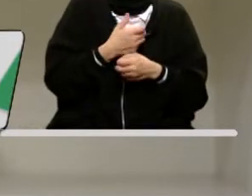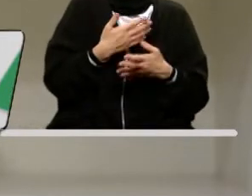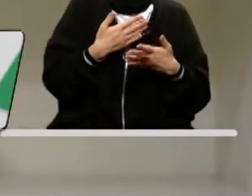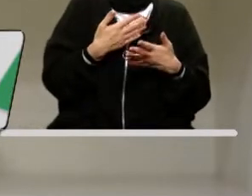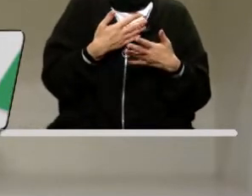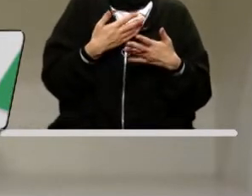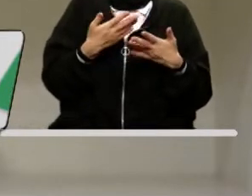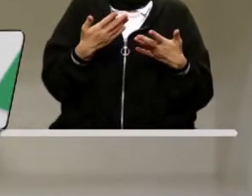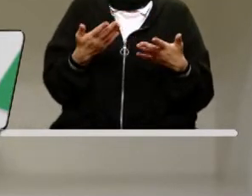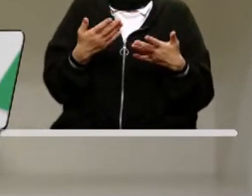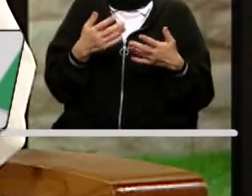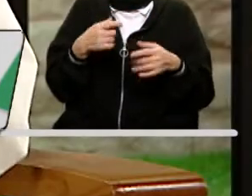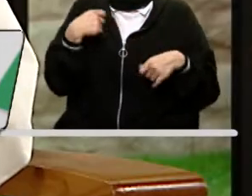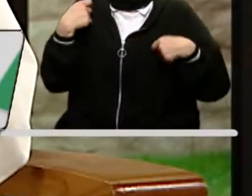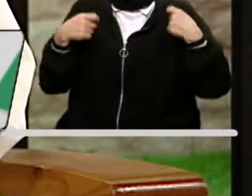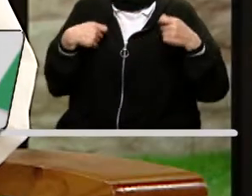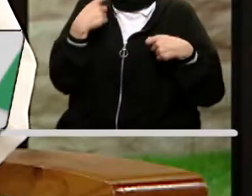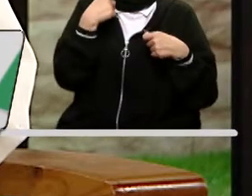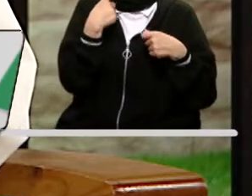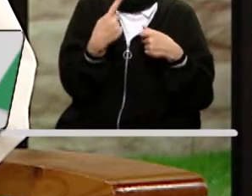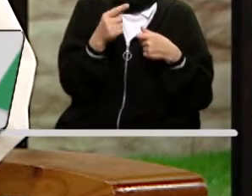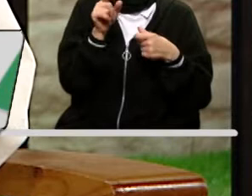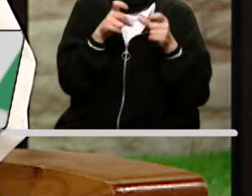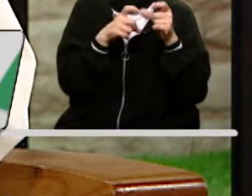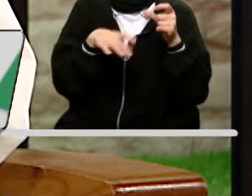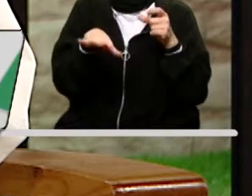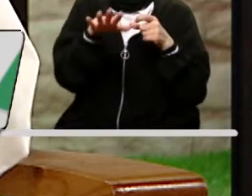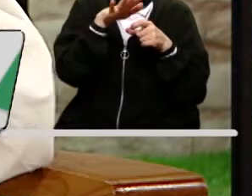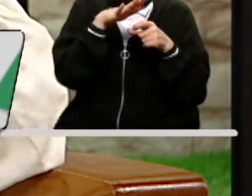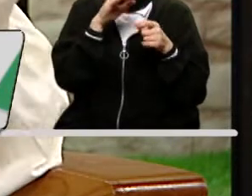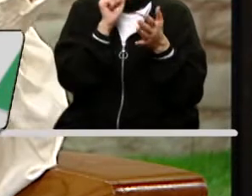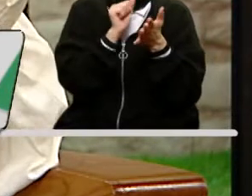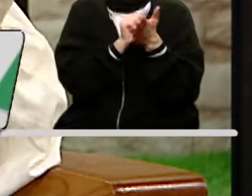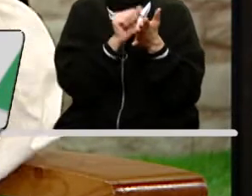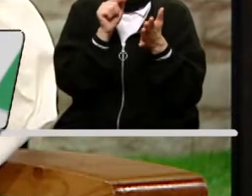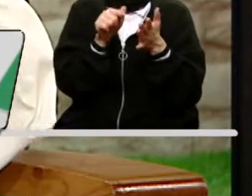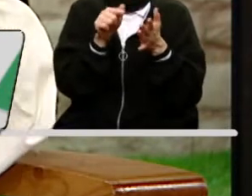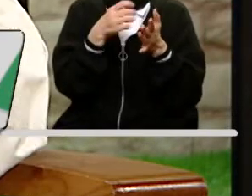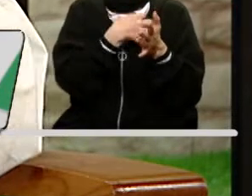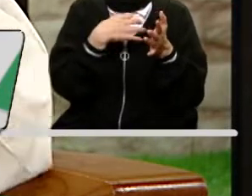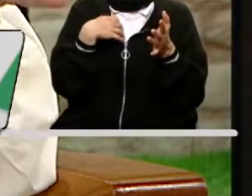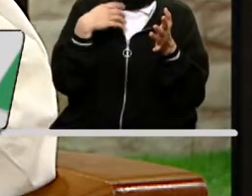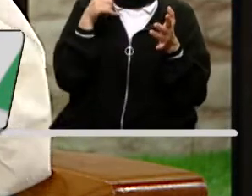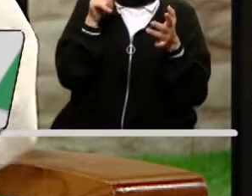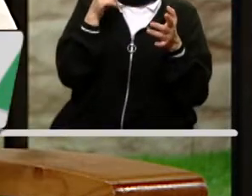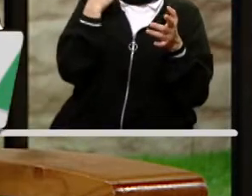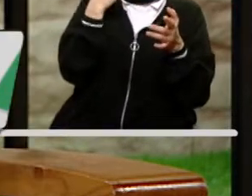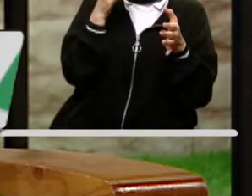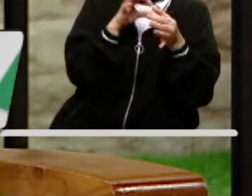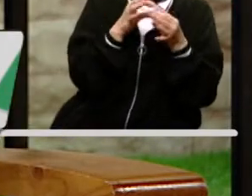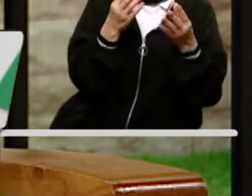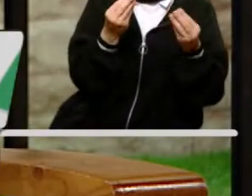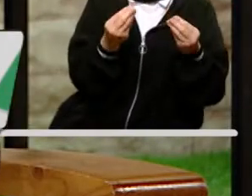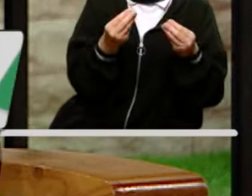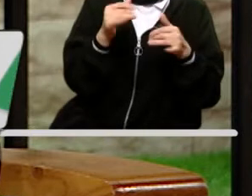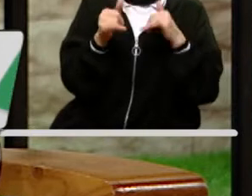önümüzdeler. Evet. Yani. Bu sosyal medya fenomen anneleriyle ilgili çok espriler dönüyor biliyorsunuz. Bir sofra düzeni, fotoğraf çekmeden asla kimse yiyemez